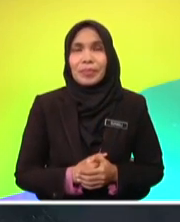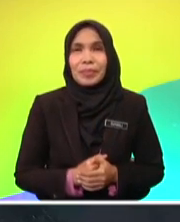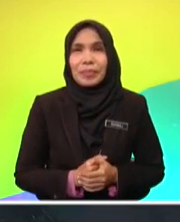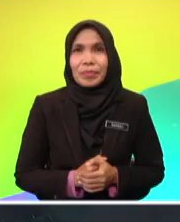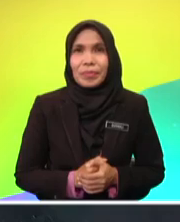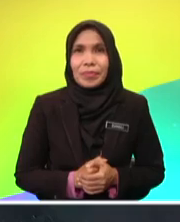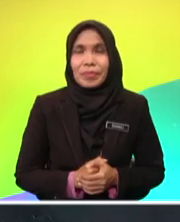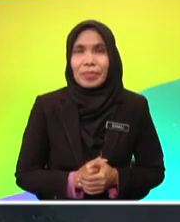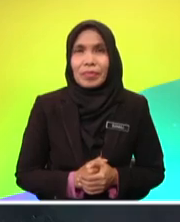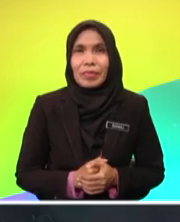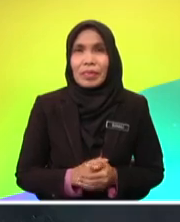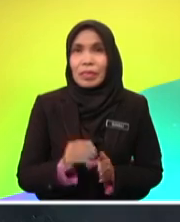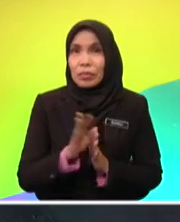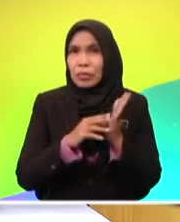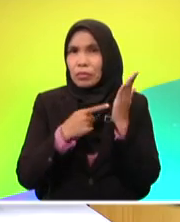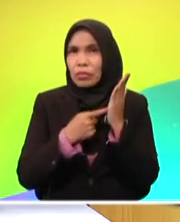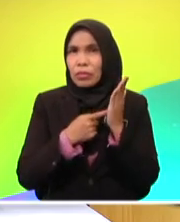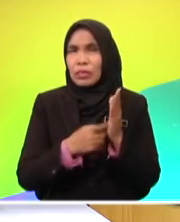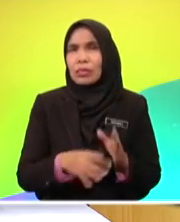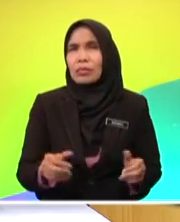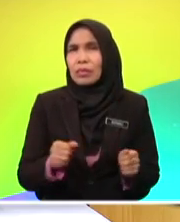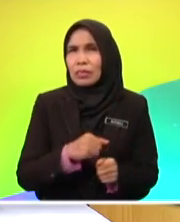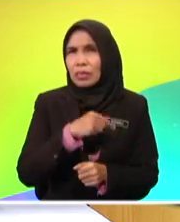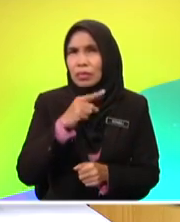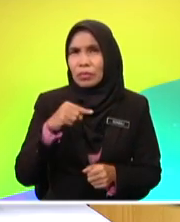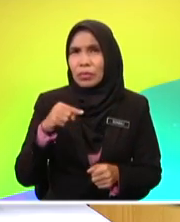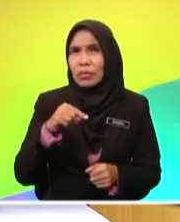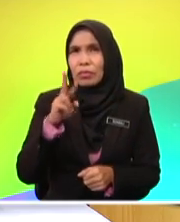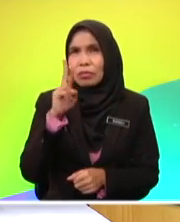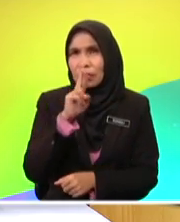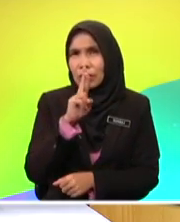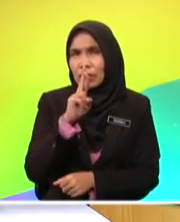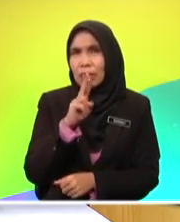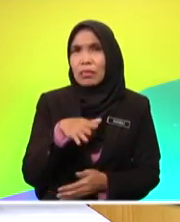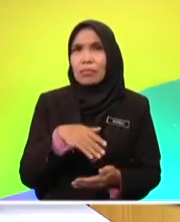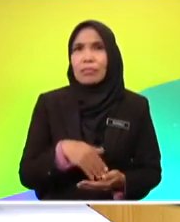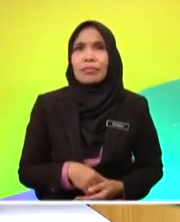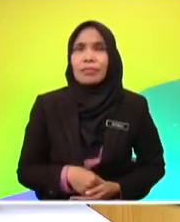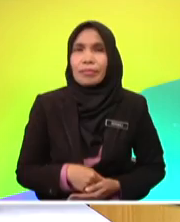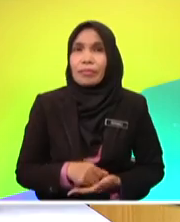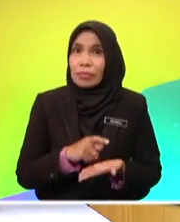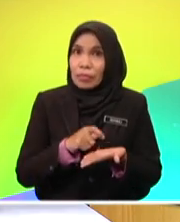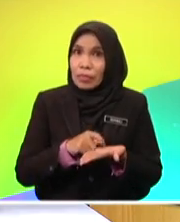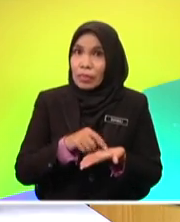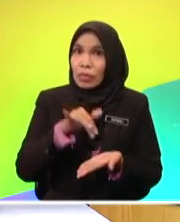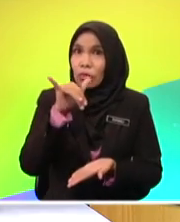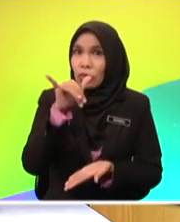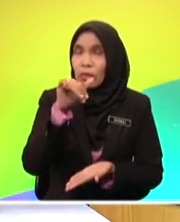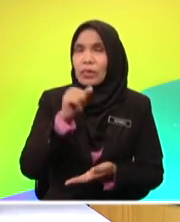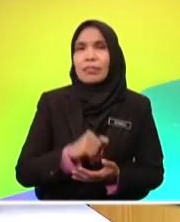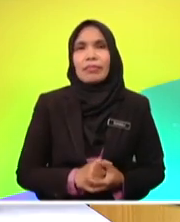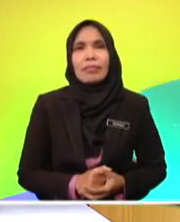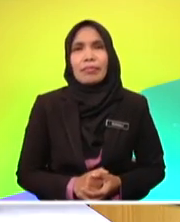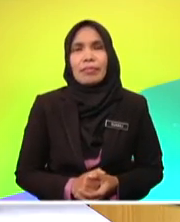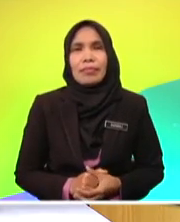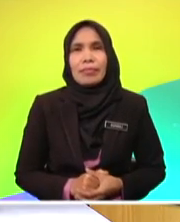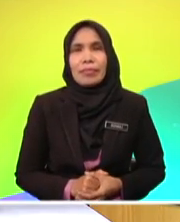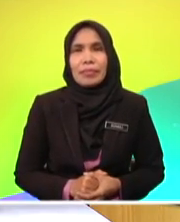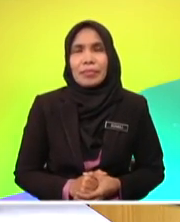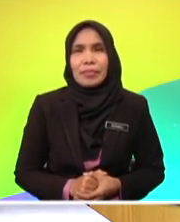okey, dia bermula dengan huruf R. Kat tengah dia ada huruf Y. R dan juga Y. Itu clue cikgu